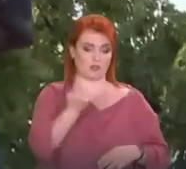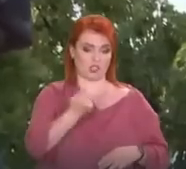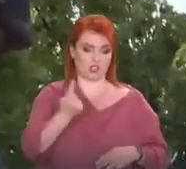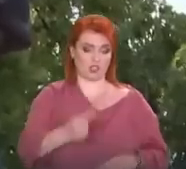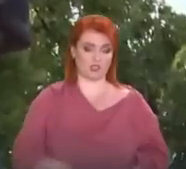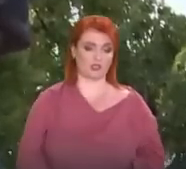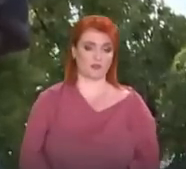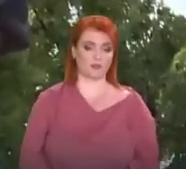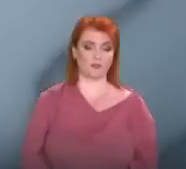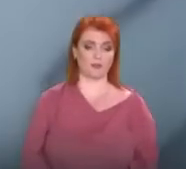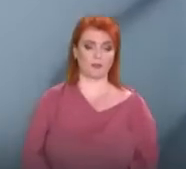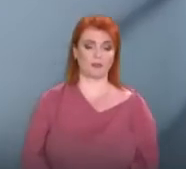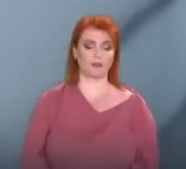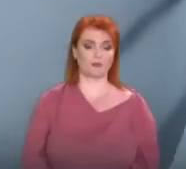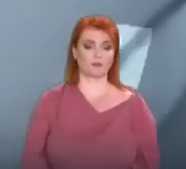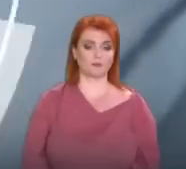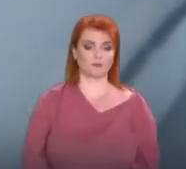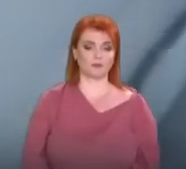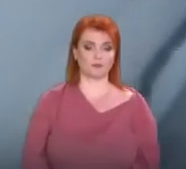origine moldovenească.